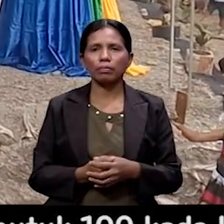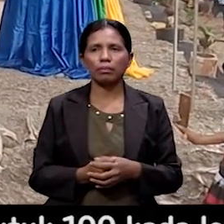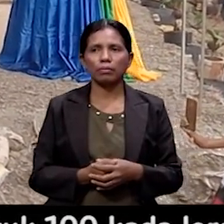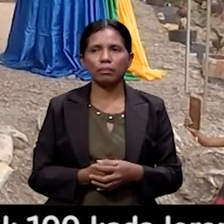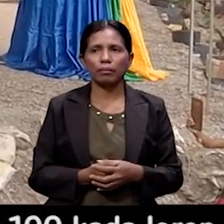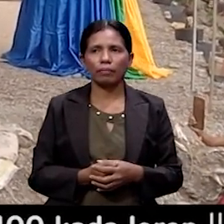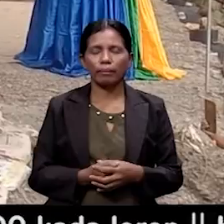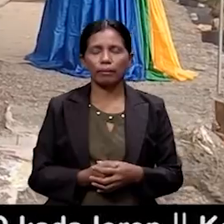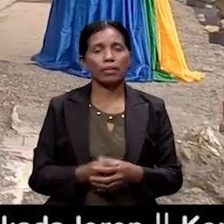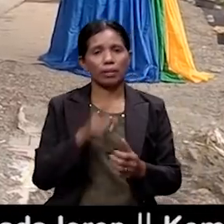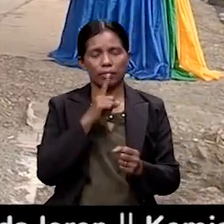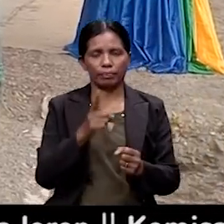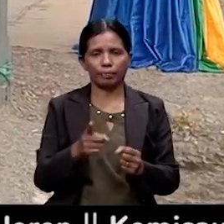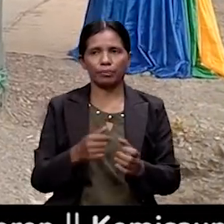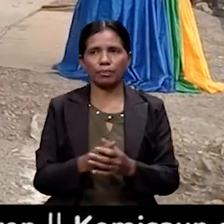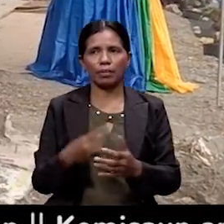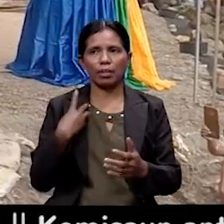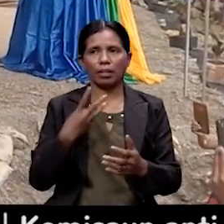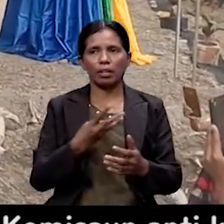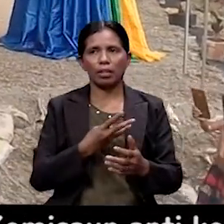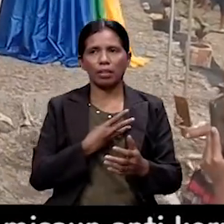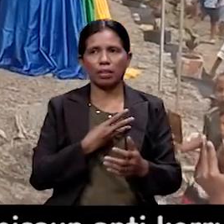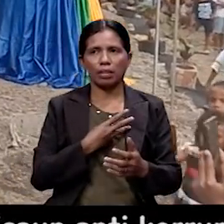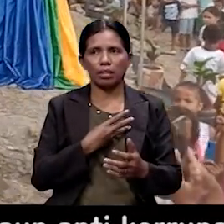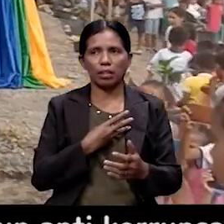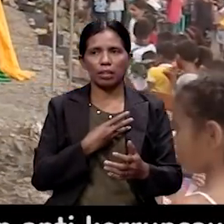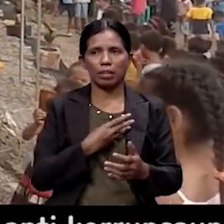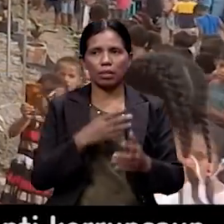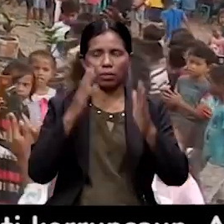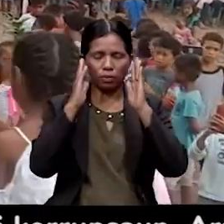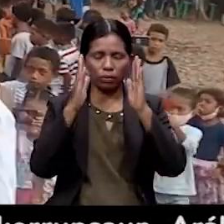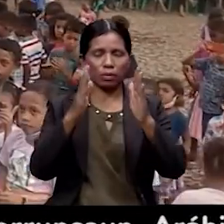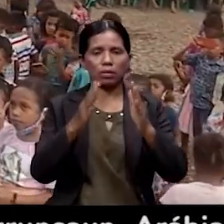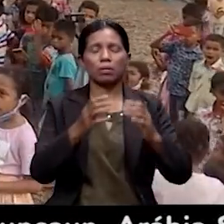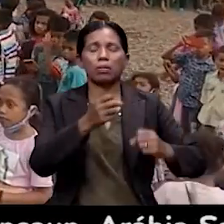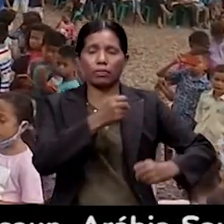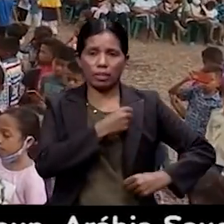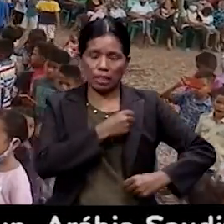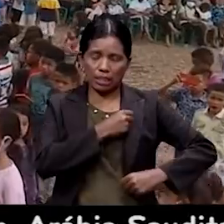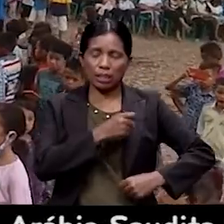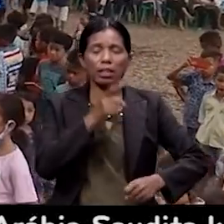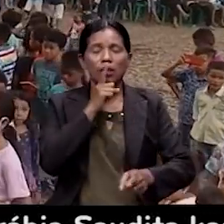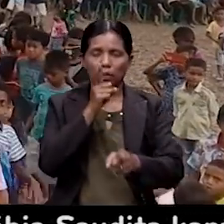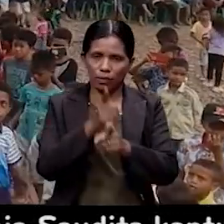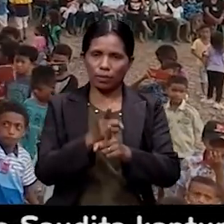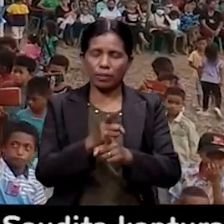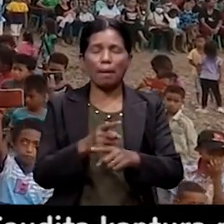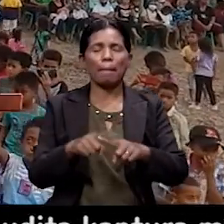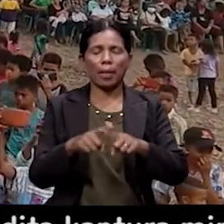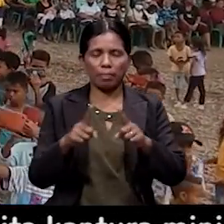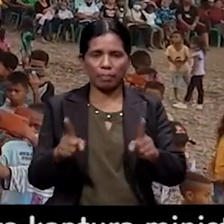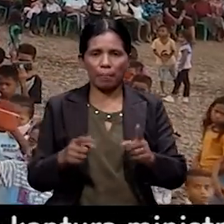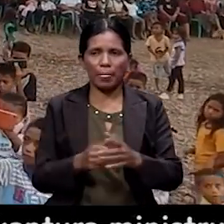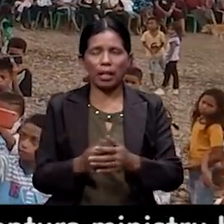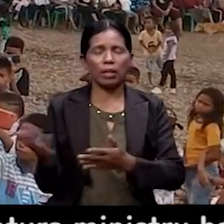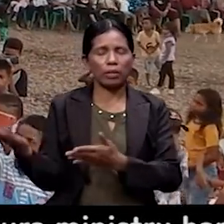E do nem do nem. E do for valor para Falindil. Nós. Mas valor Falindil